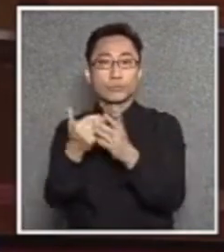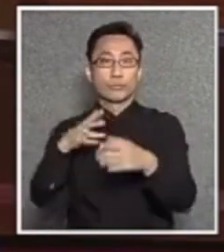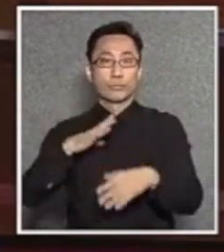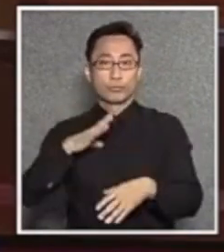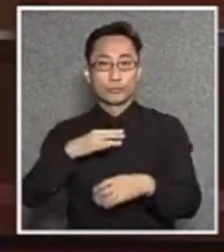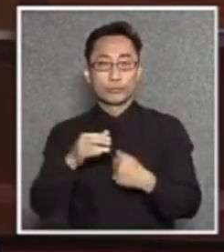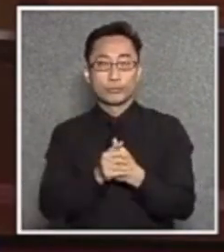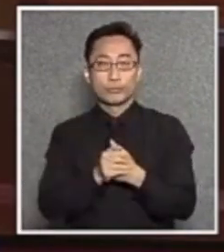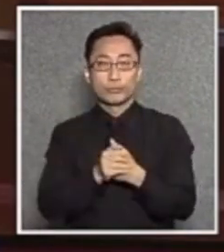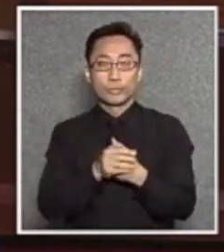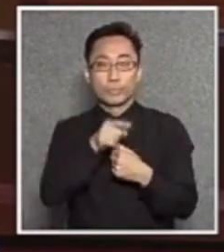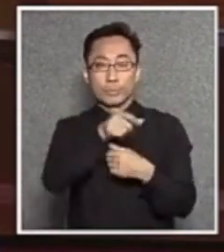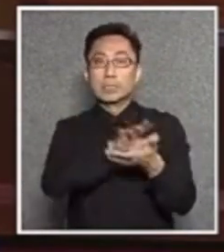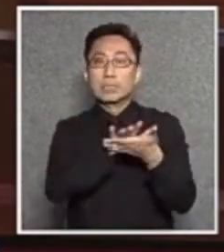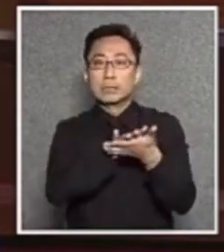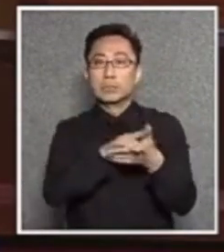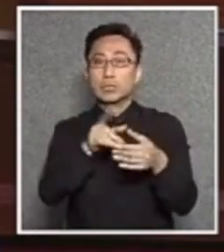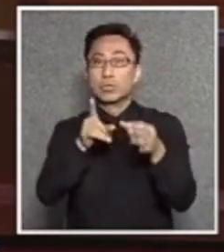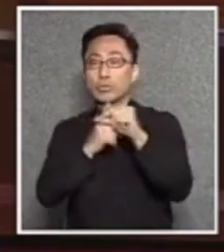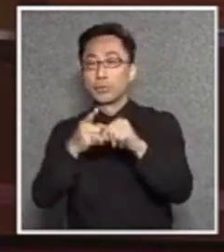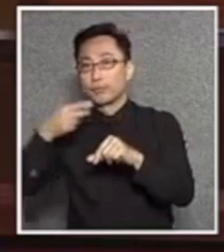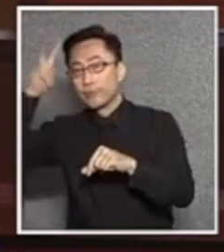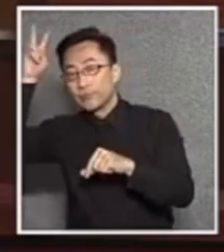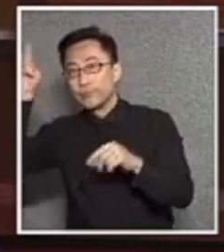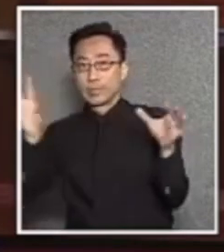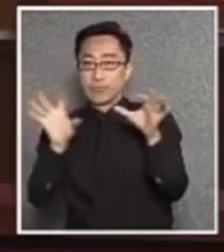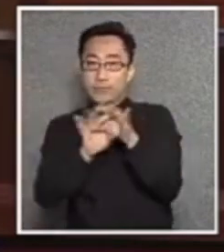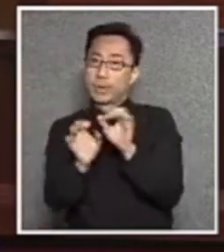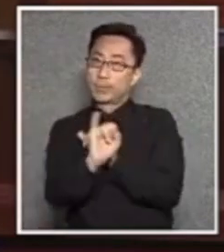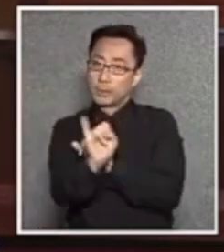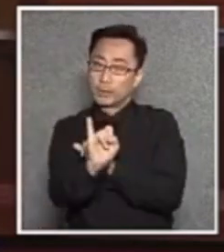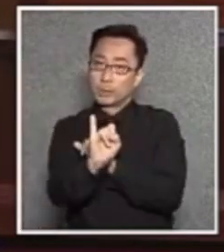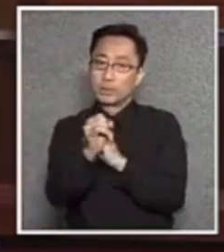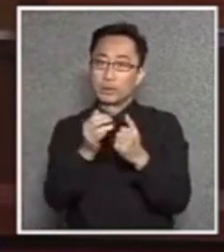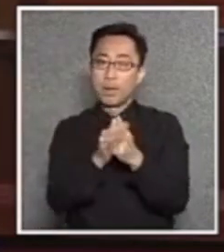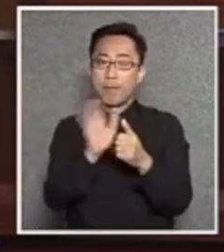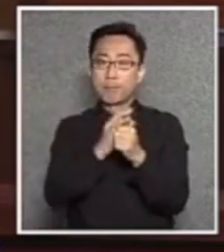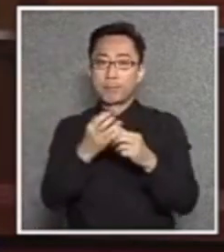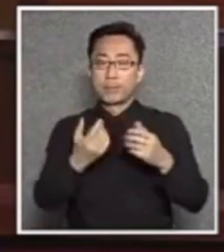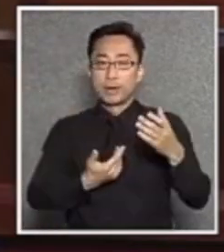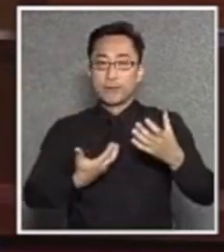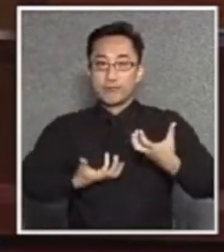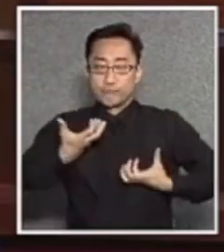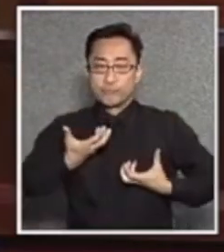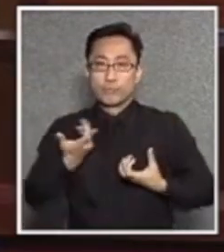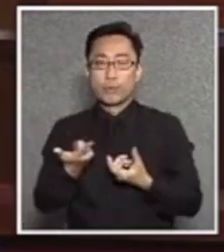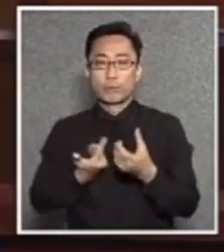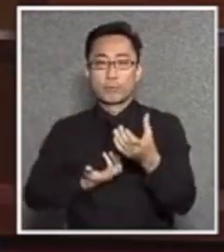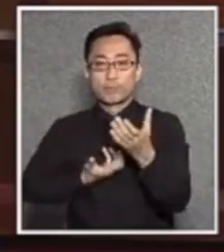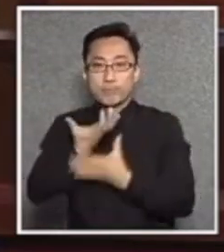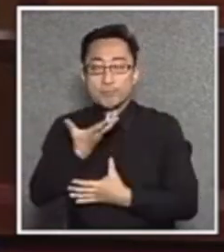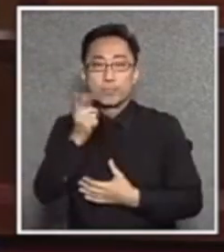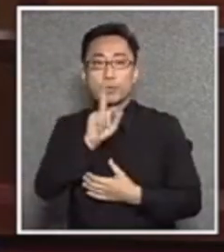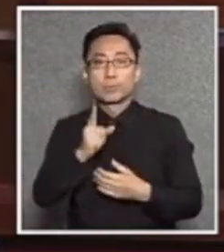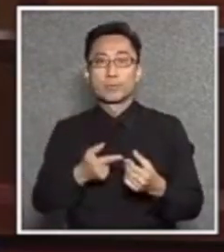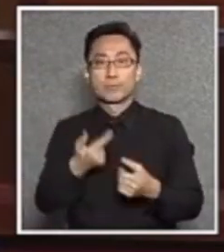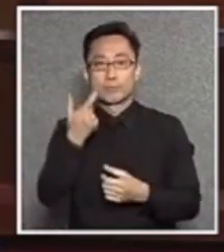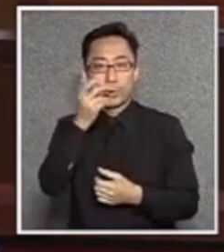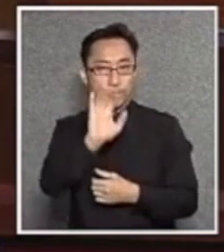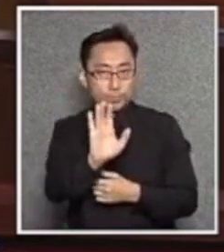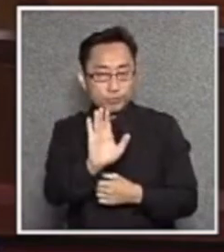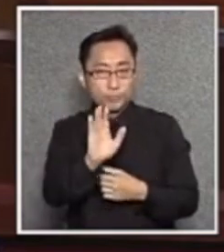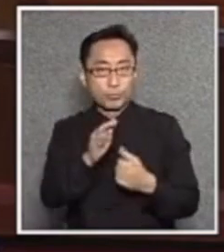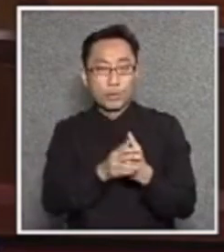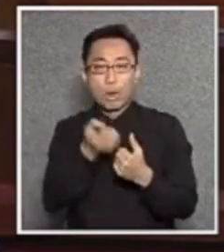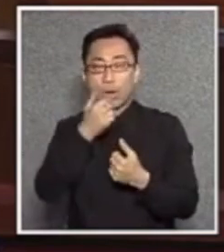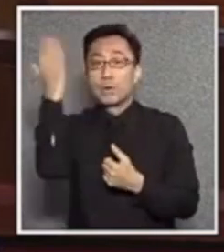不要將此事與中非關係掛鈎，避免出現過激言論。跟住，香港的遊行目的不單純是